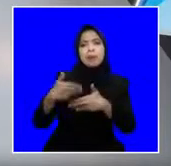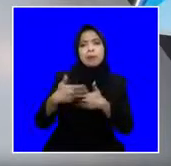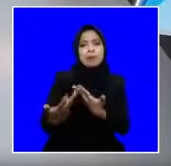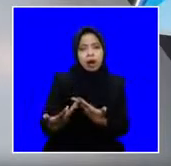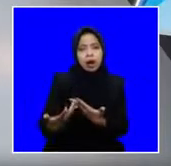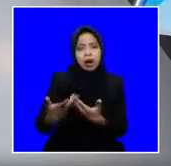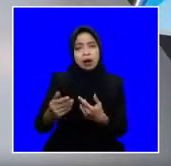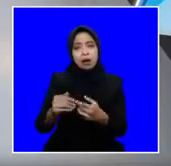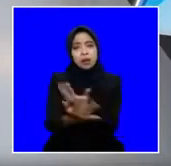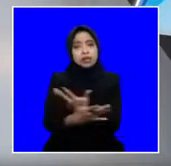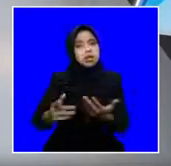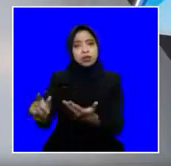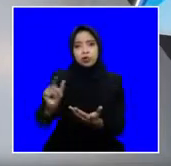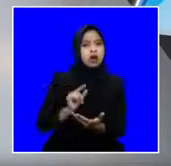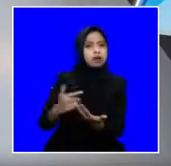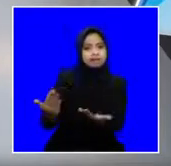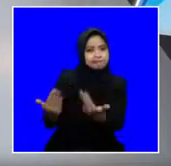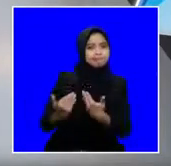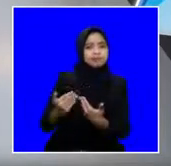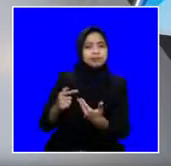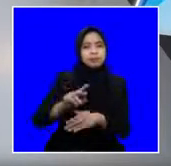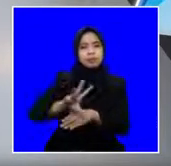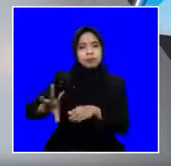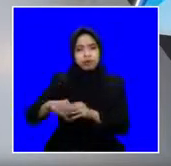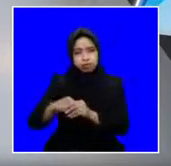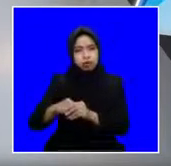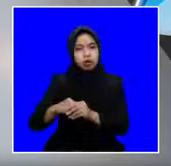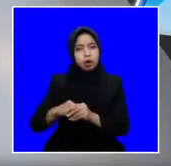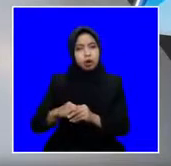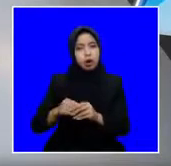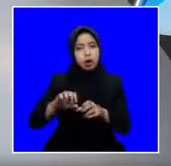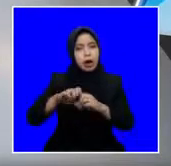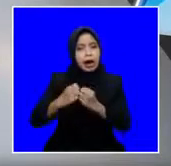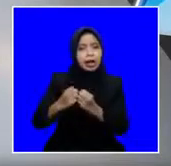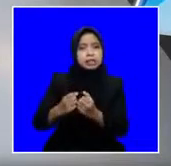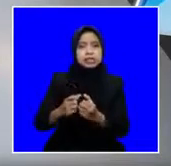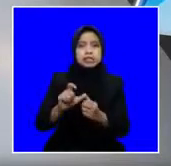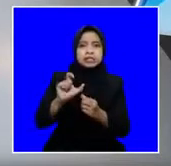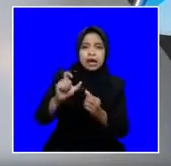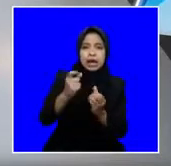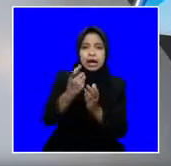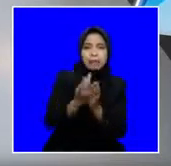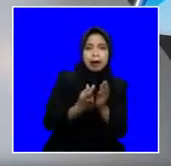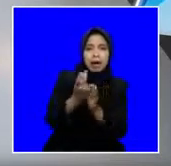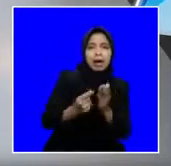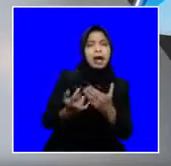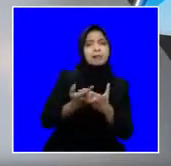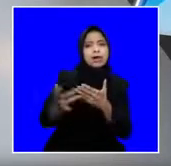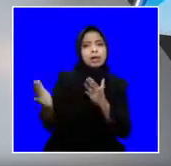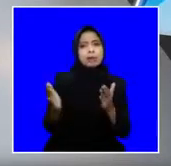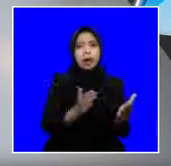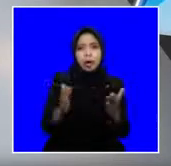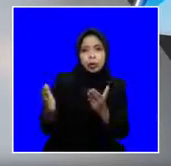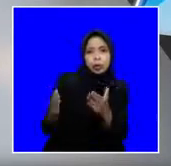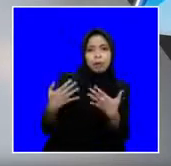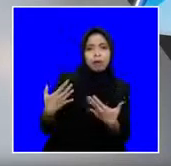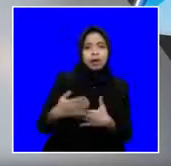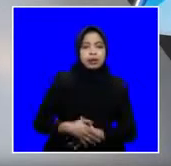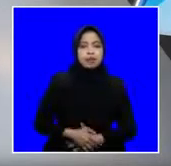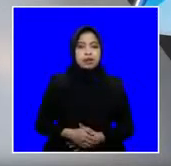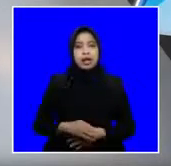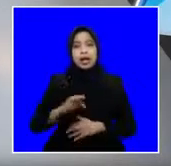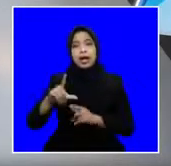masyarakat termasuk korporasi untuk ikut membangun dana abadi pendidikan ini. Kita sudah membangun